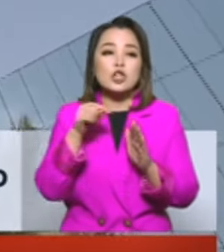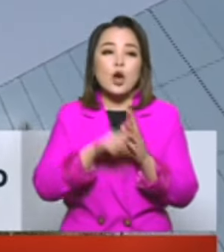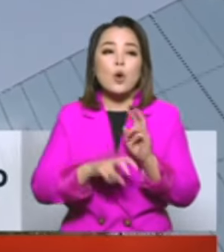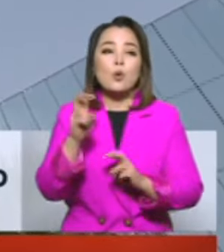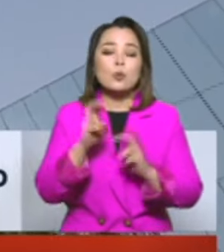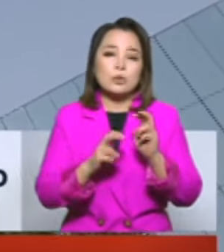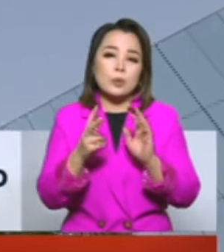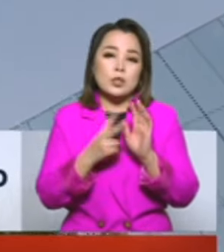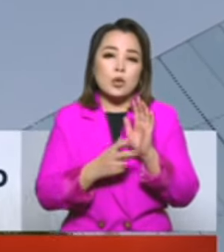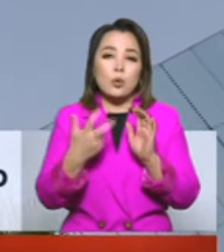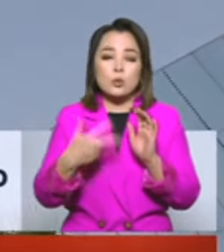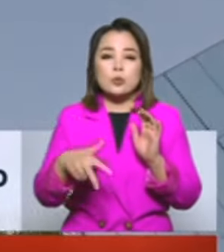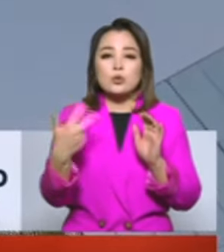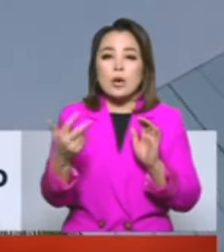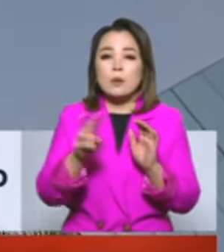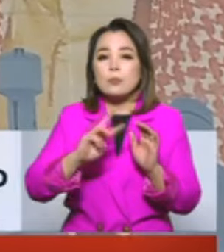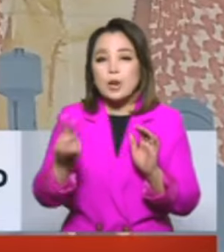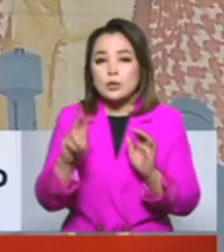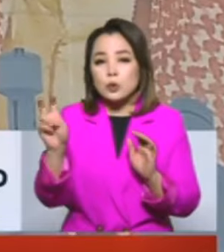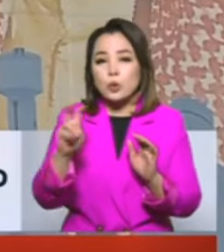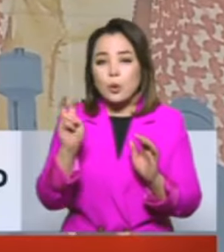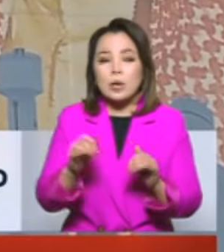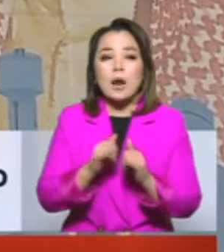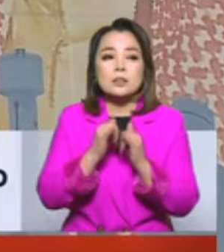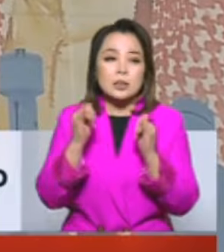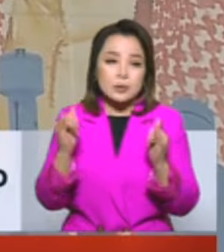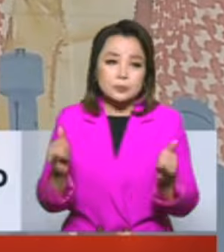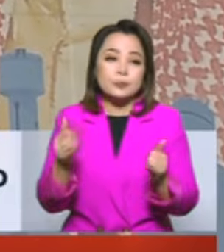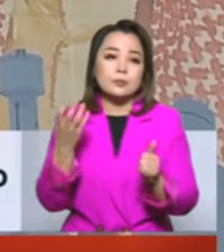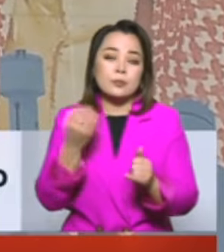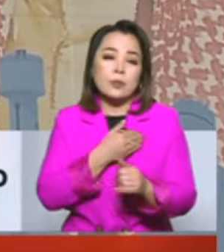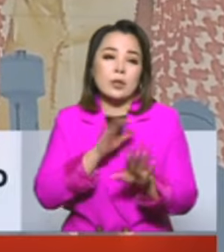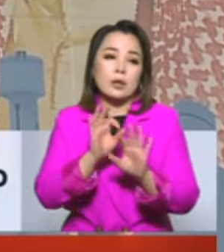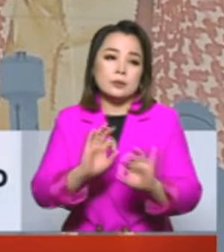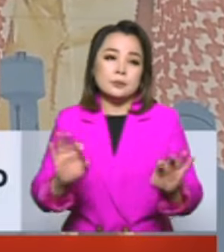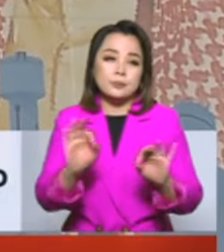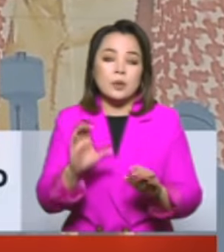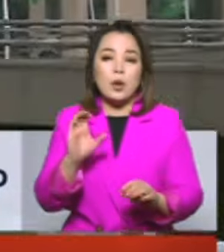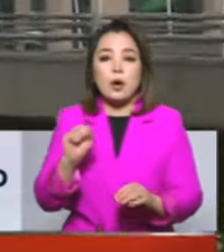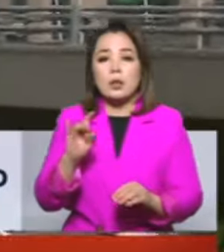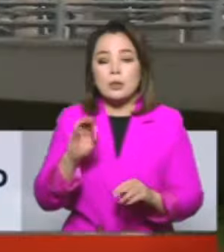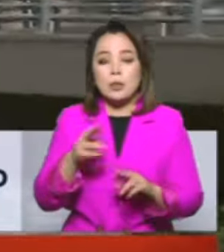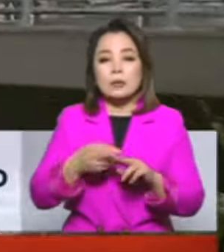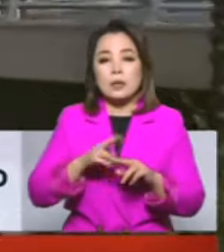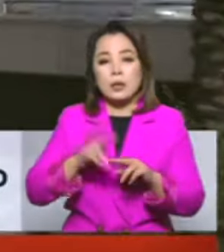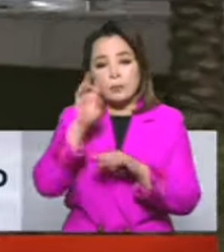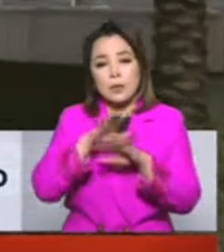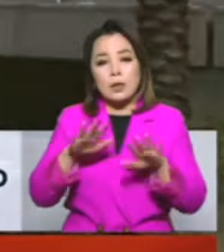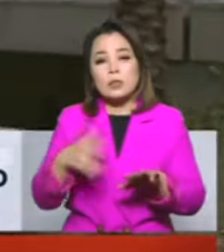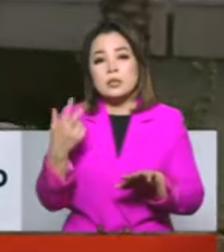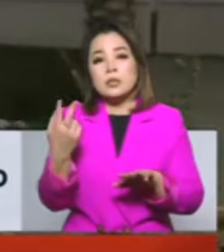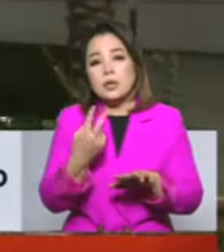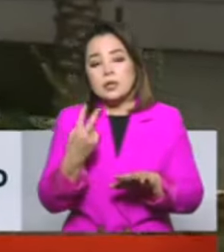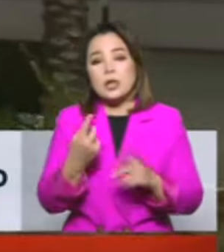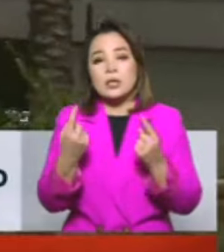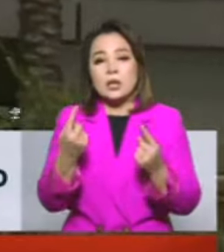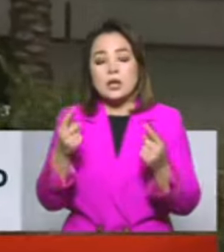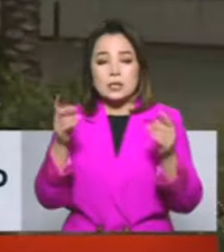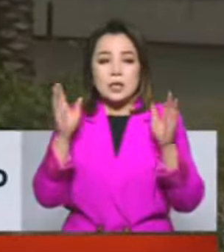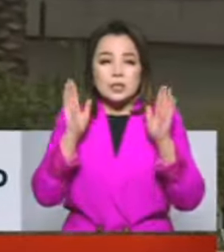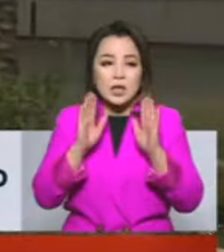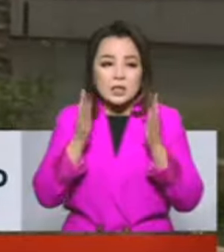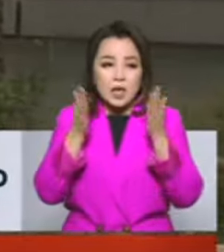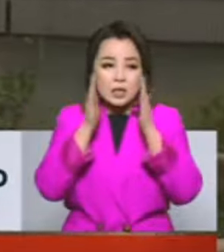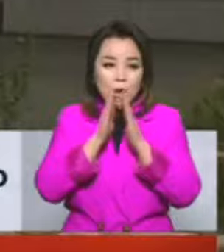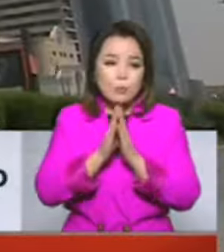өнімі 833 миллиард доллардан асып отыр. Тағы бір айта кететін жайт, Сауд Арабиясы әлемдегі 2-ші ірі дін исламның